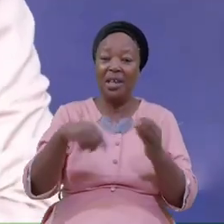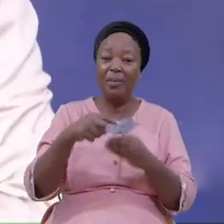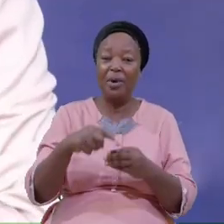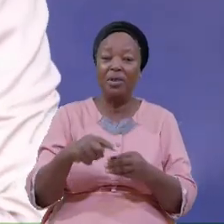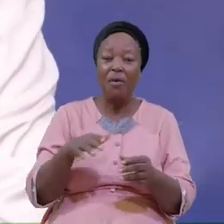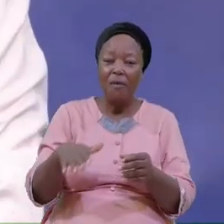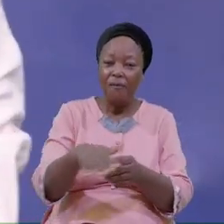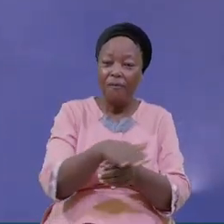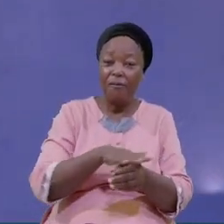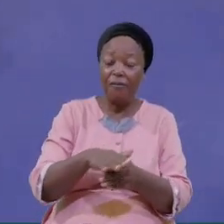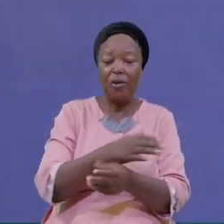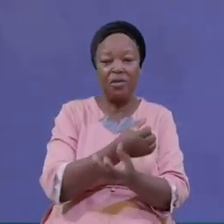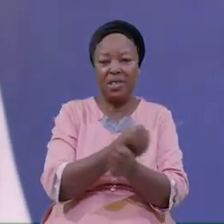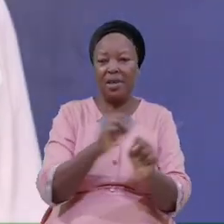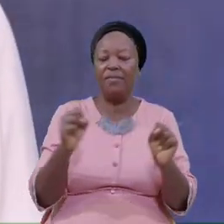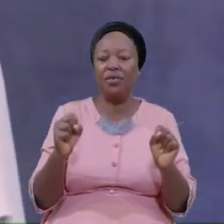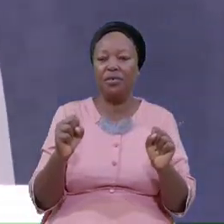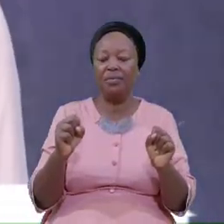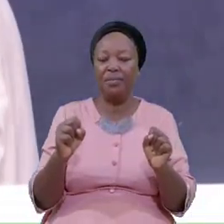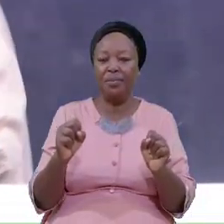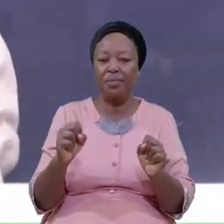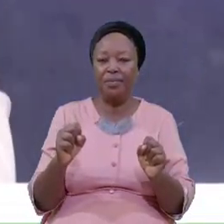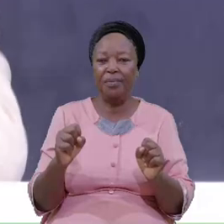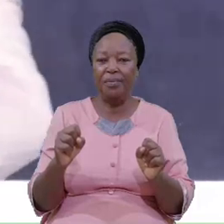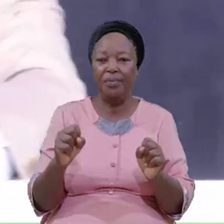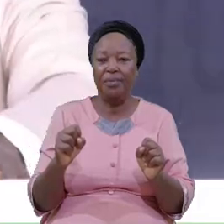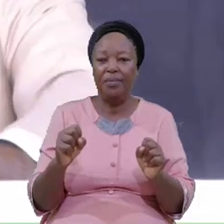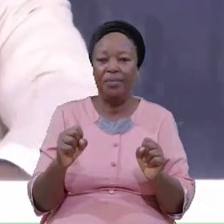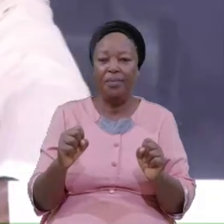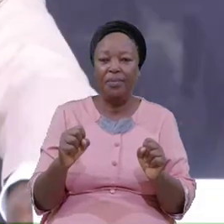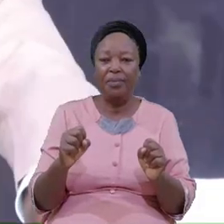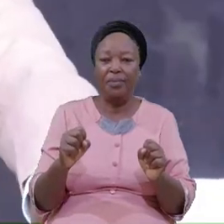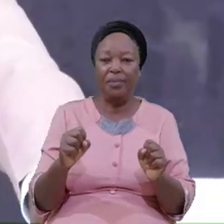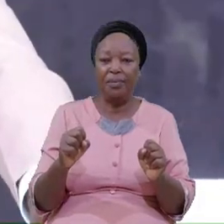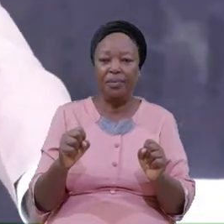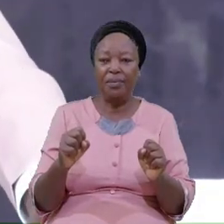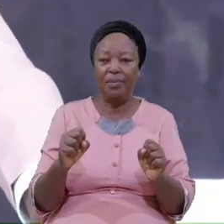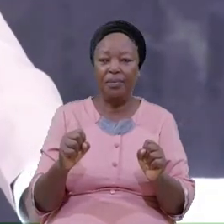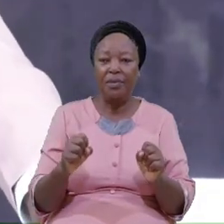Nous revenons à la parole de Dieu et nous parlons toujours du plein salut.